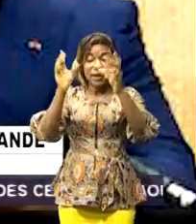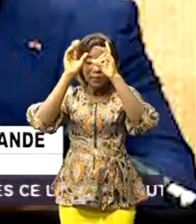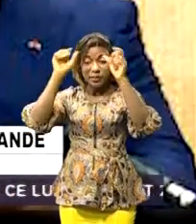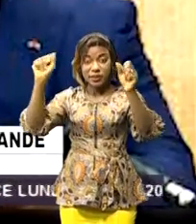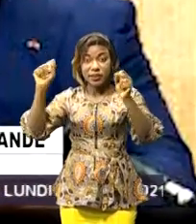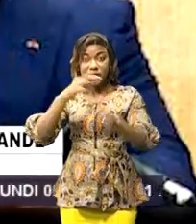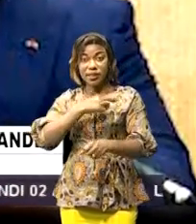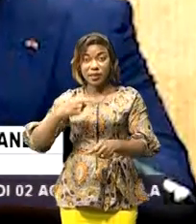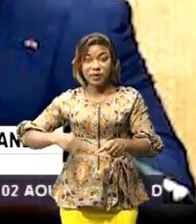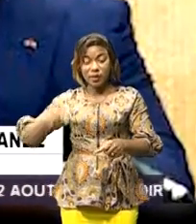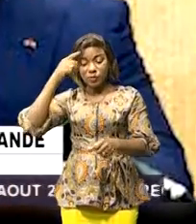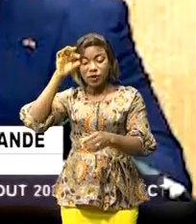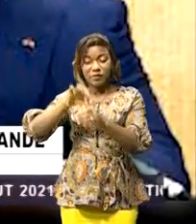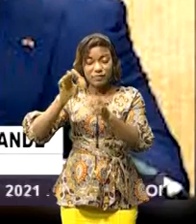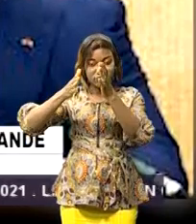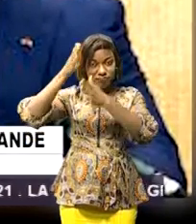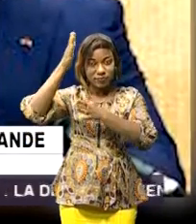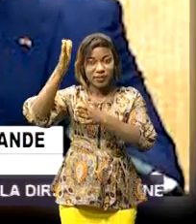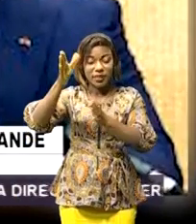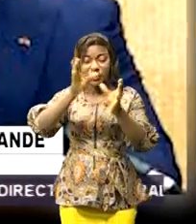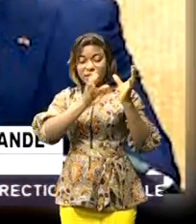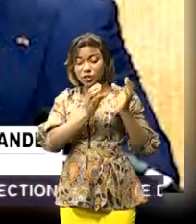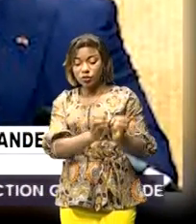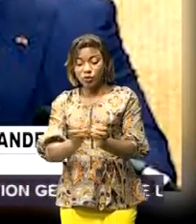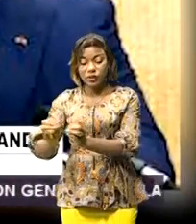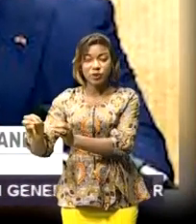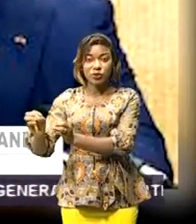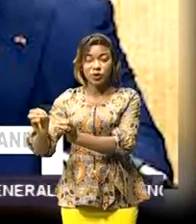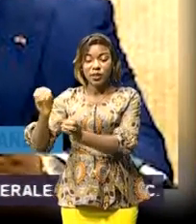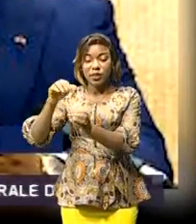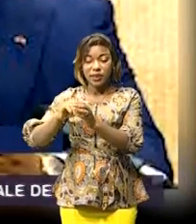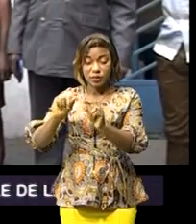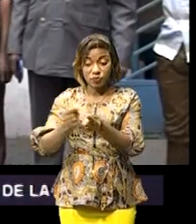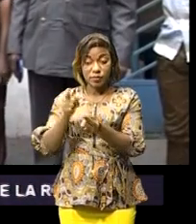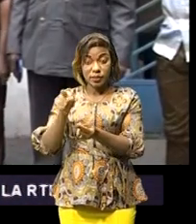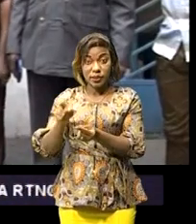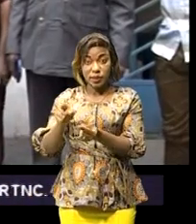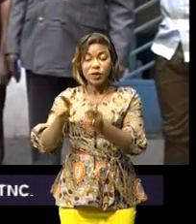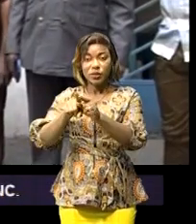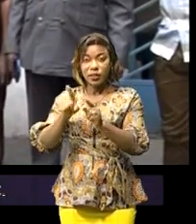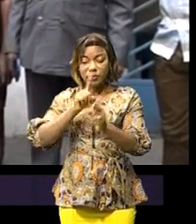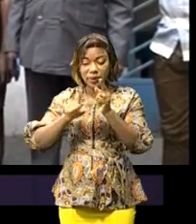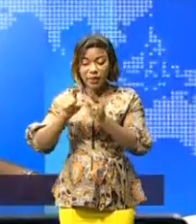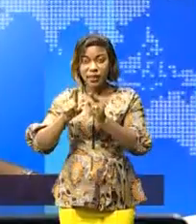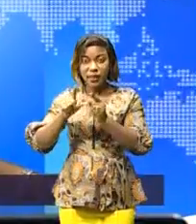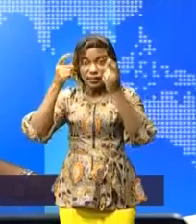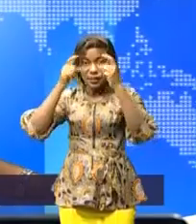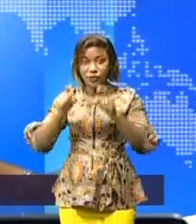République au scrutin futur, les chargés de l'organisation de la dite structure décrit les mesures